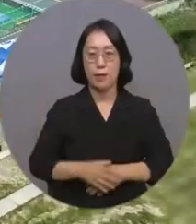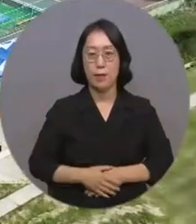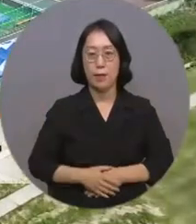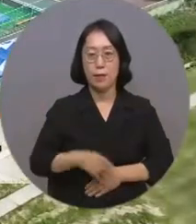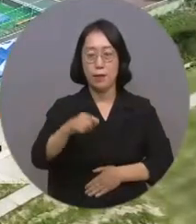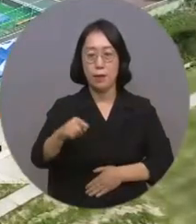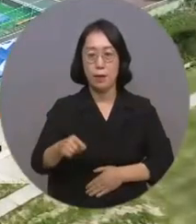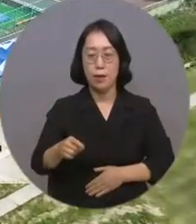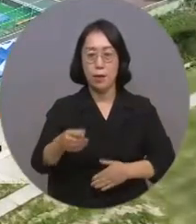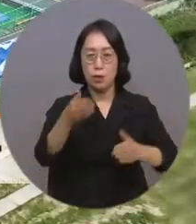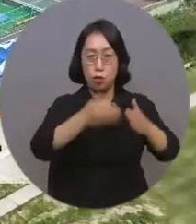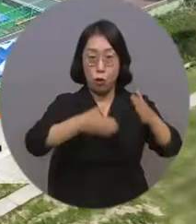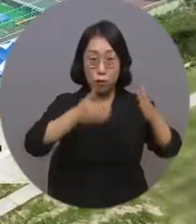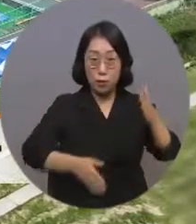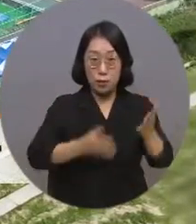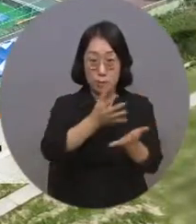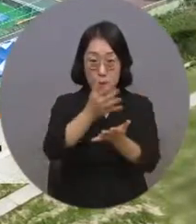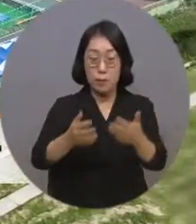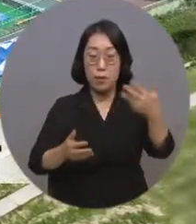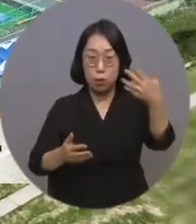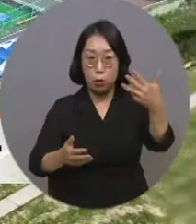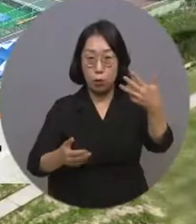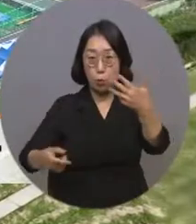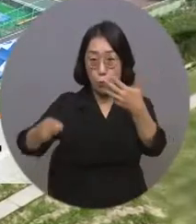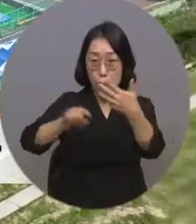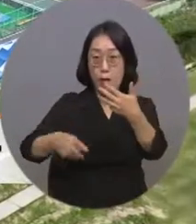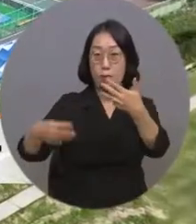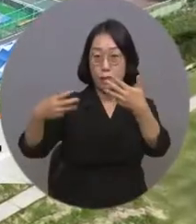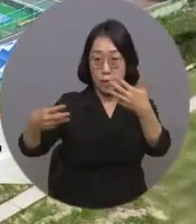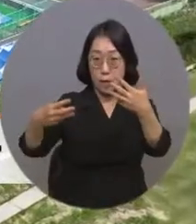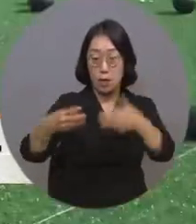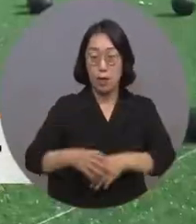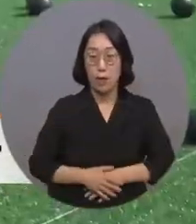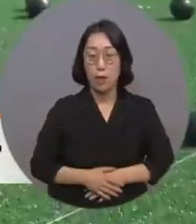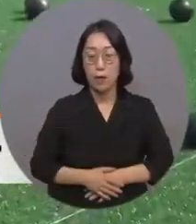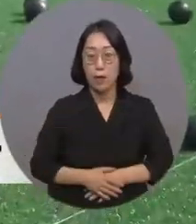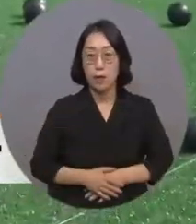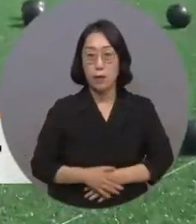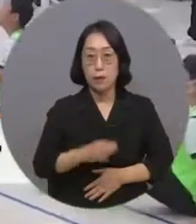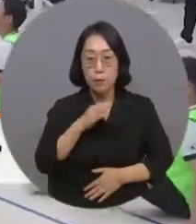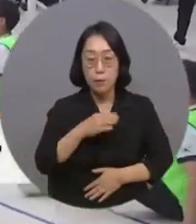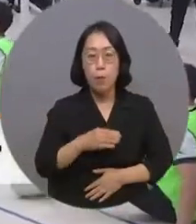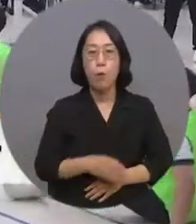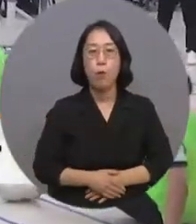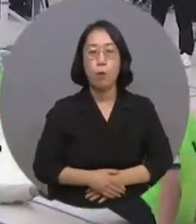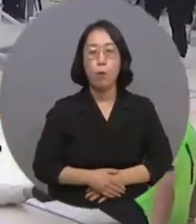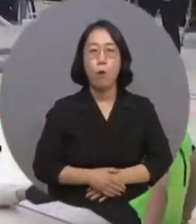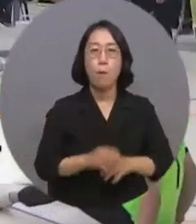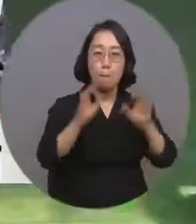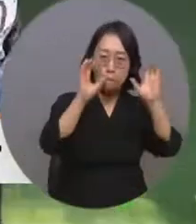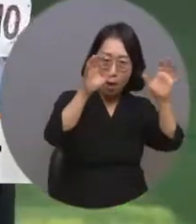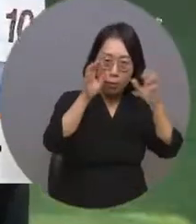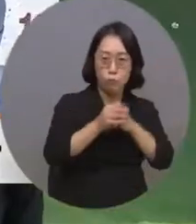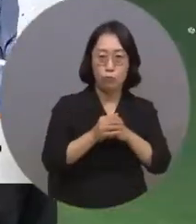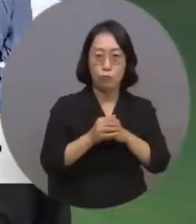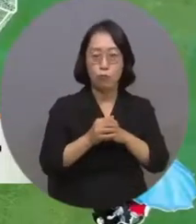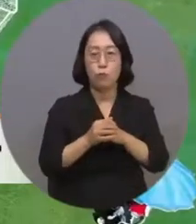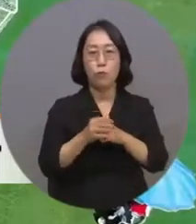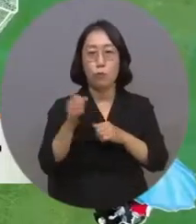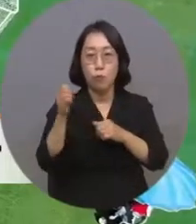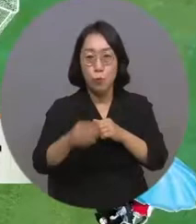종목은 정식 8개와 화합 세계로 정식 종목은 론볼 좌식배구